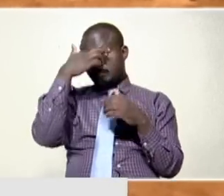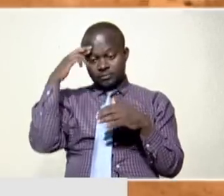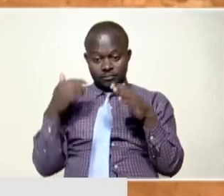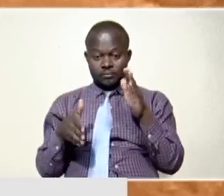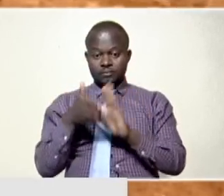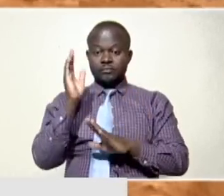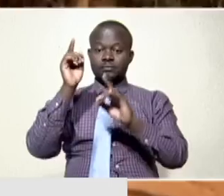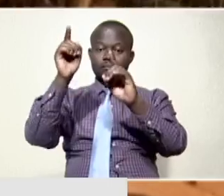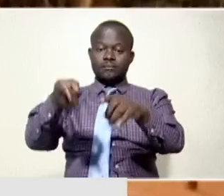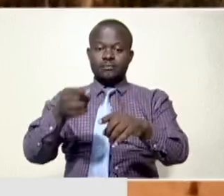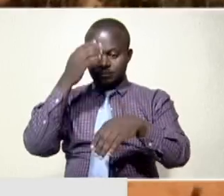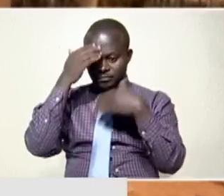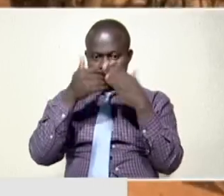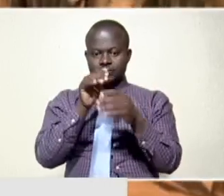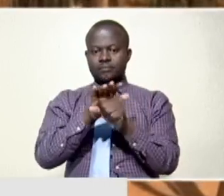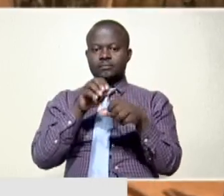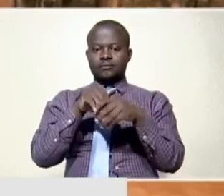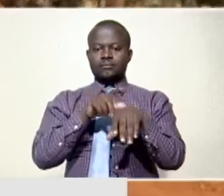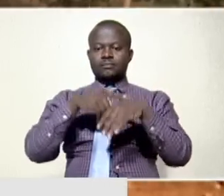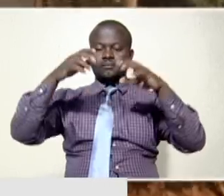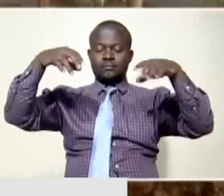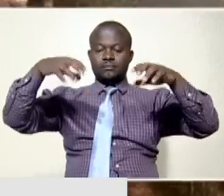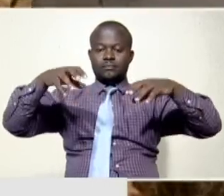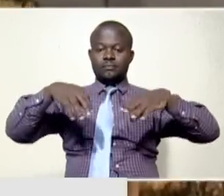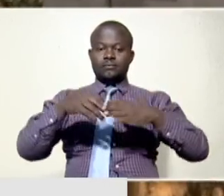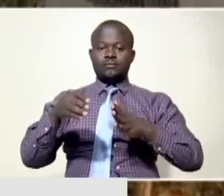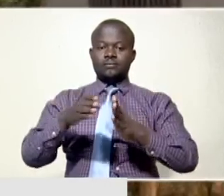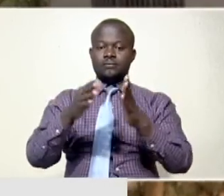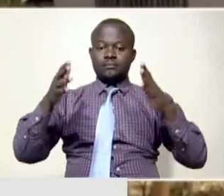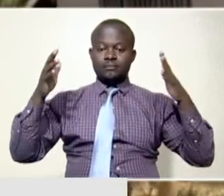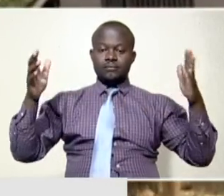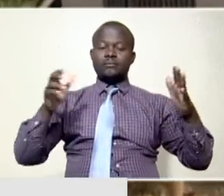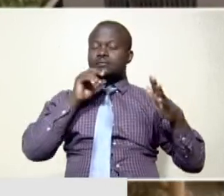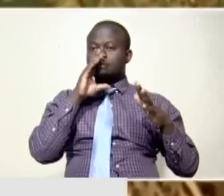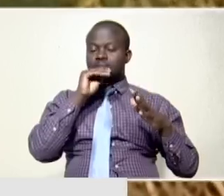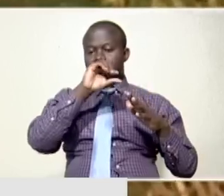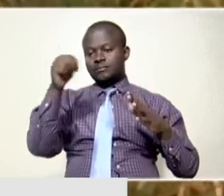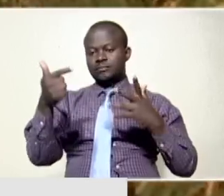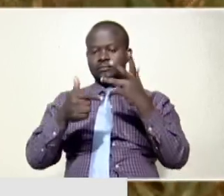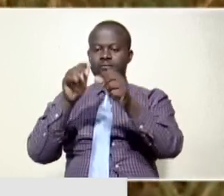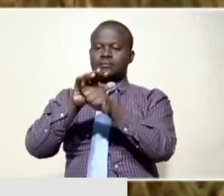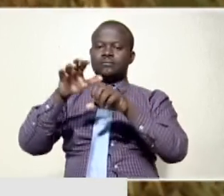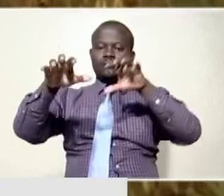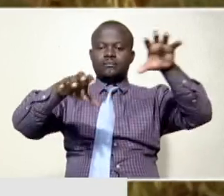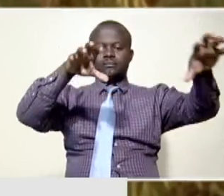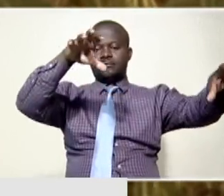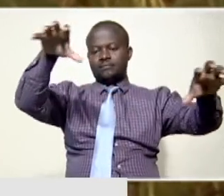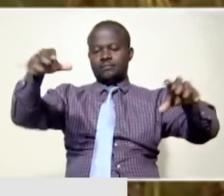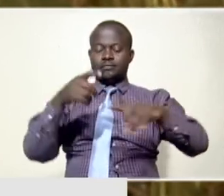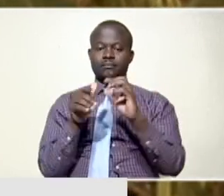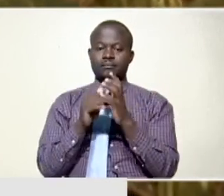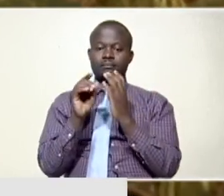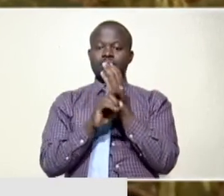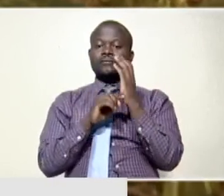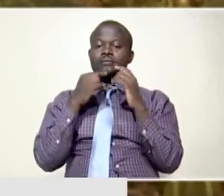yihutirwa ikujyana yo ntugiyeyo cyane cyane mu bihe by'imvura iyi kandi ni imihanda minini utavuze n'indi myishyu hirya no hino kandi akarere kavuga